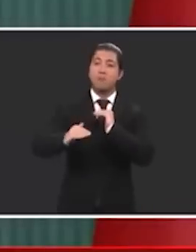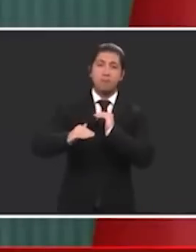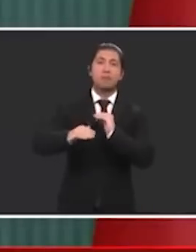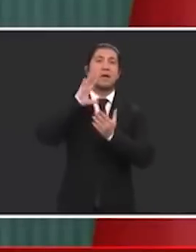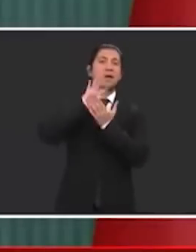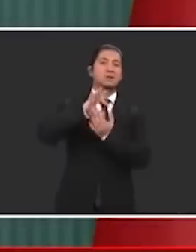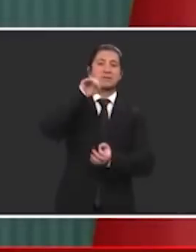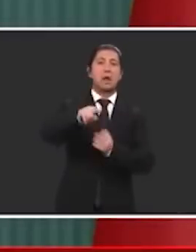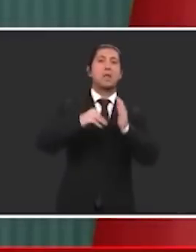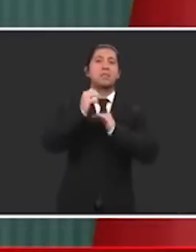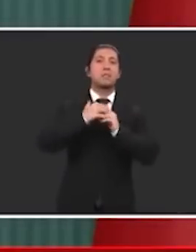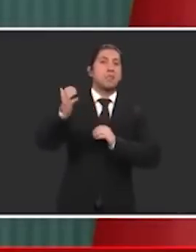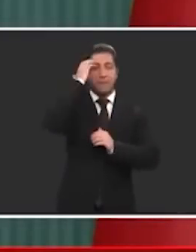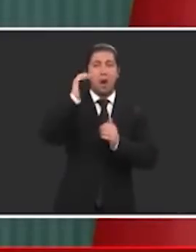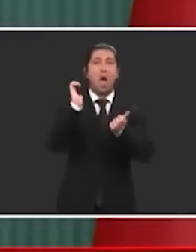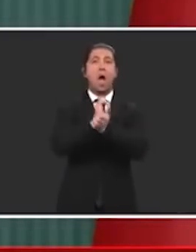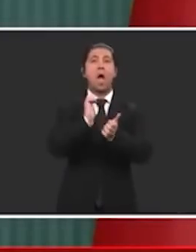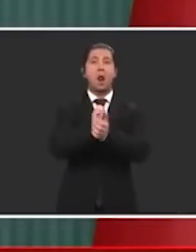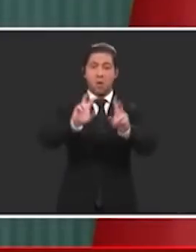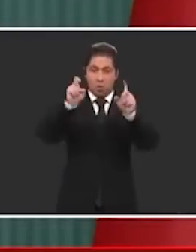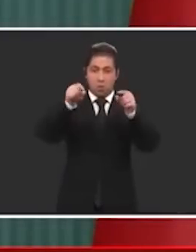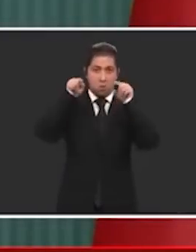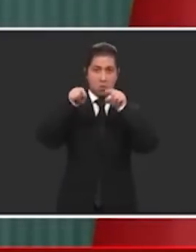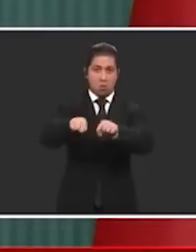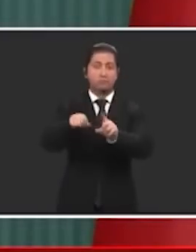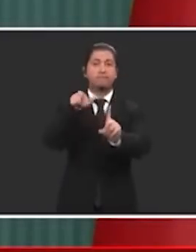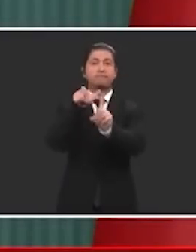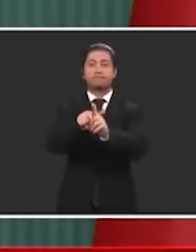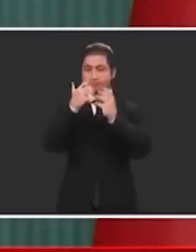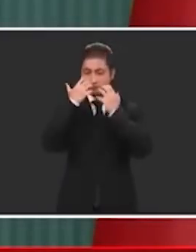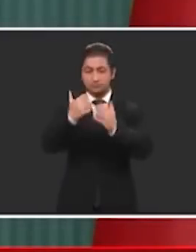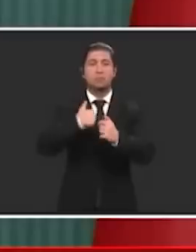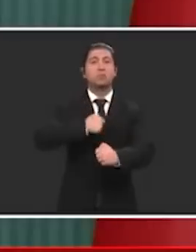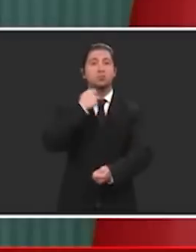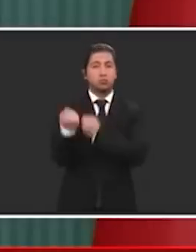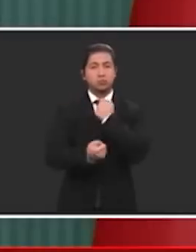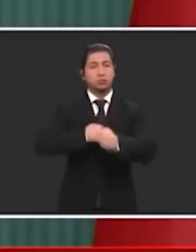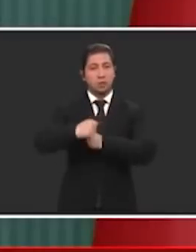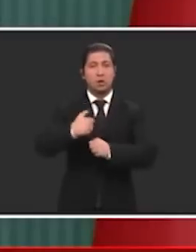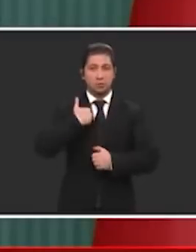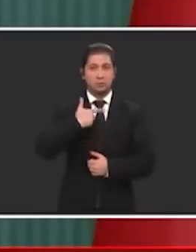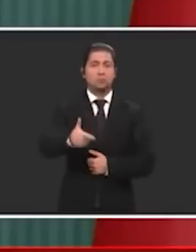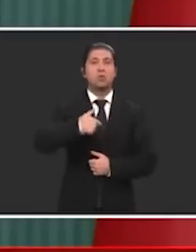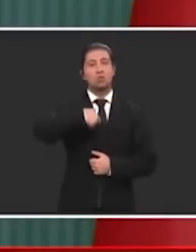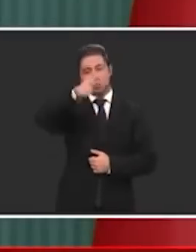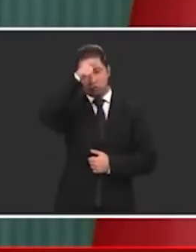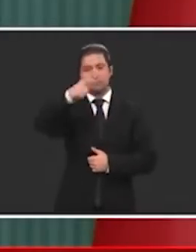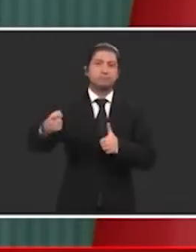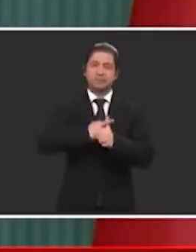insanlığın temeli olan aile müessesesinin korunması çabalarına da bayraktarlık